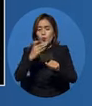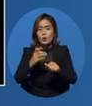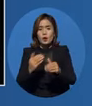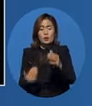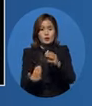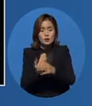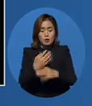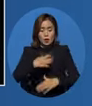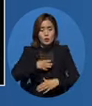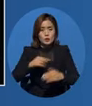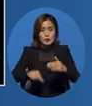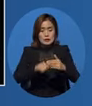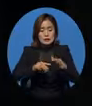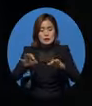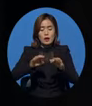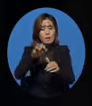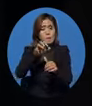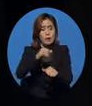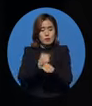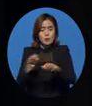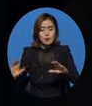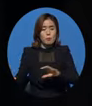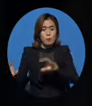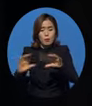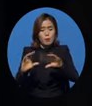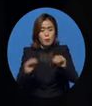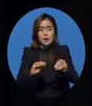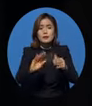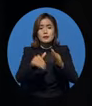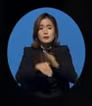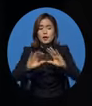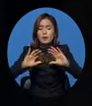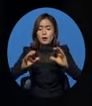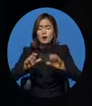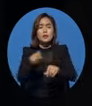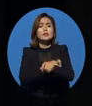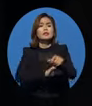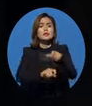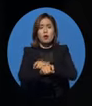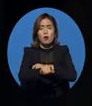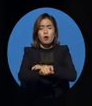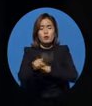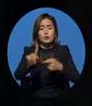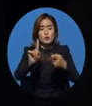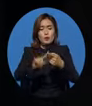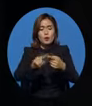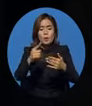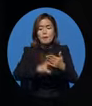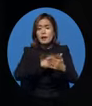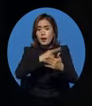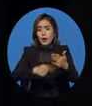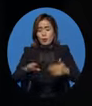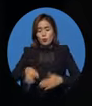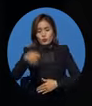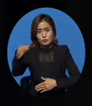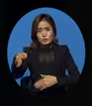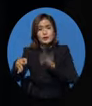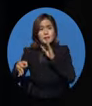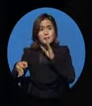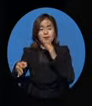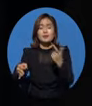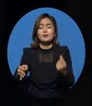속에 어영 업 을 제안하고 집합을 금지를 했으면 국가가 나서서 적극적으로 그에 대한 손실보상 이 이루어져야 된다고